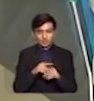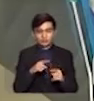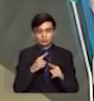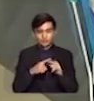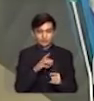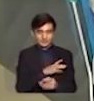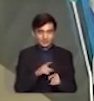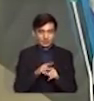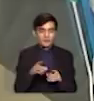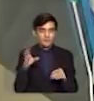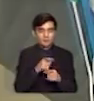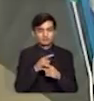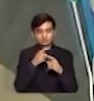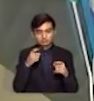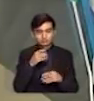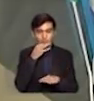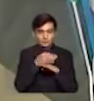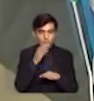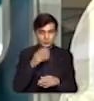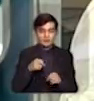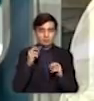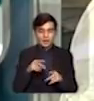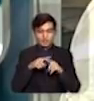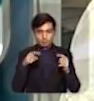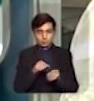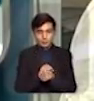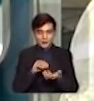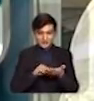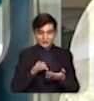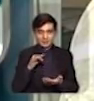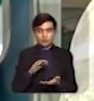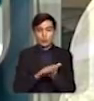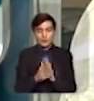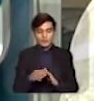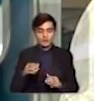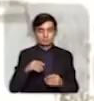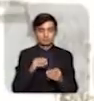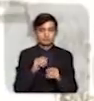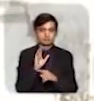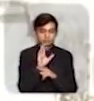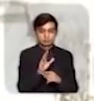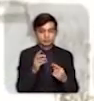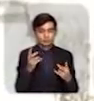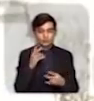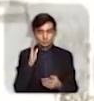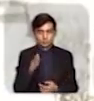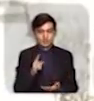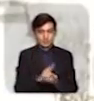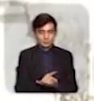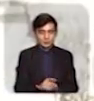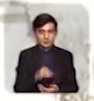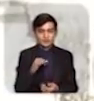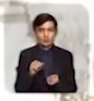қарыз алушыға ашып айтып, арнайы жадынамаға жазып беріп, артынша келісім шартта көрсетуге міндетті. Памятка – это условный